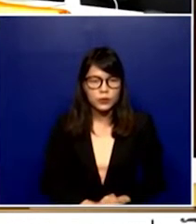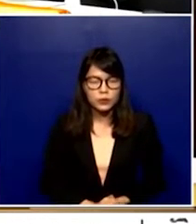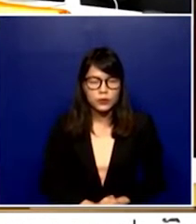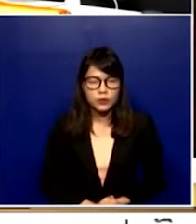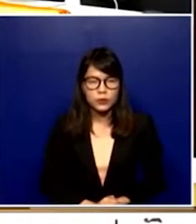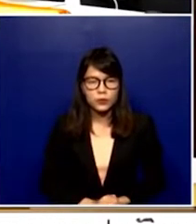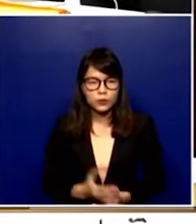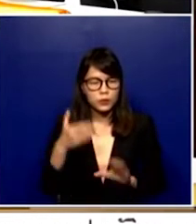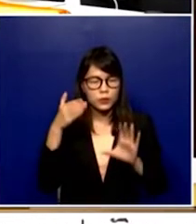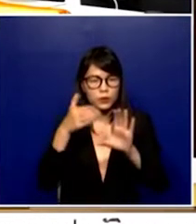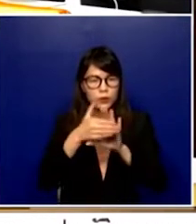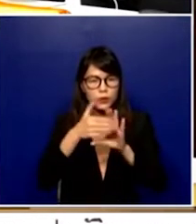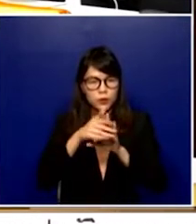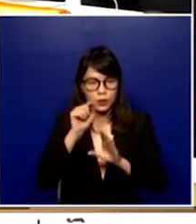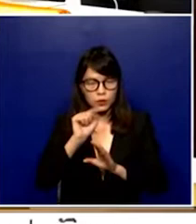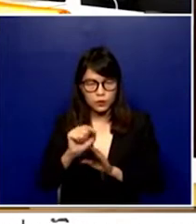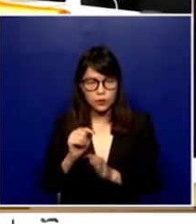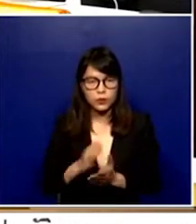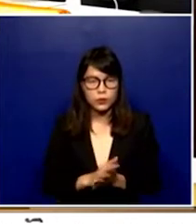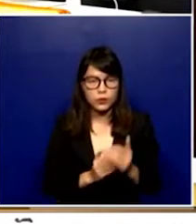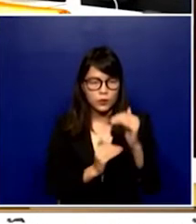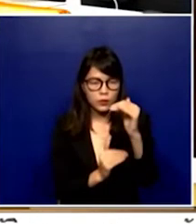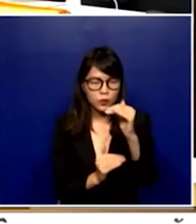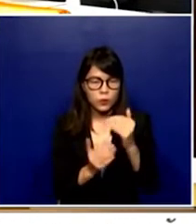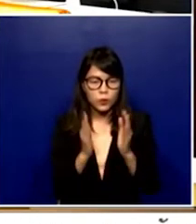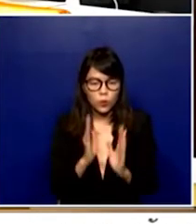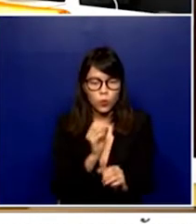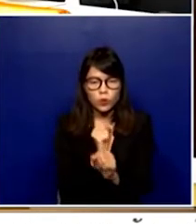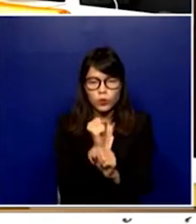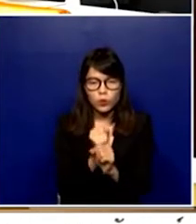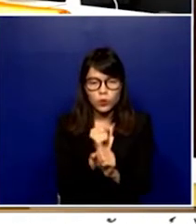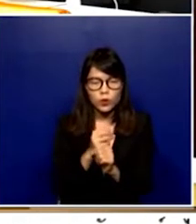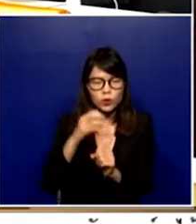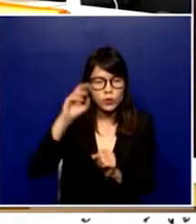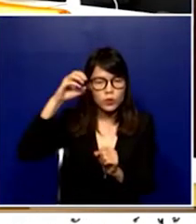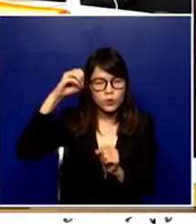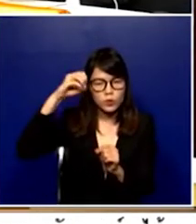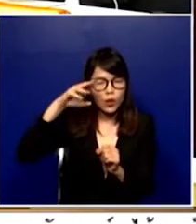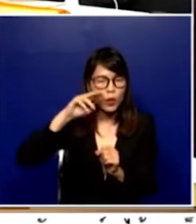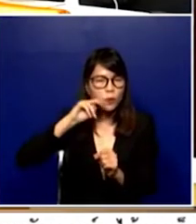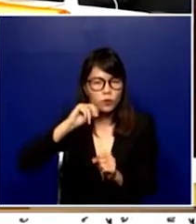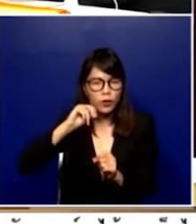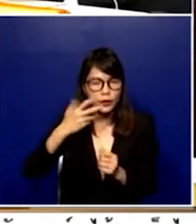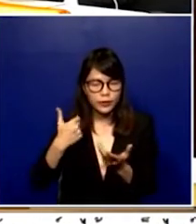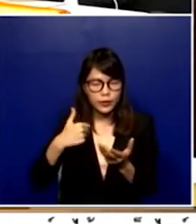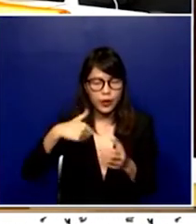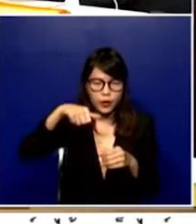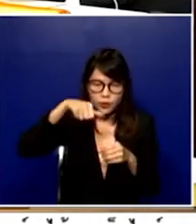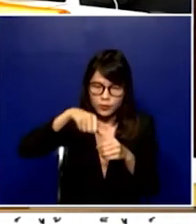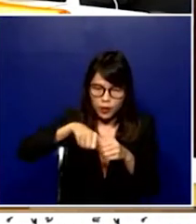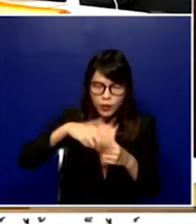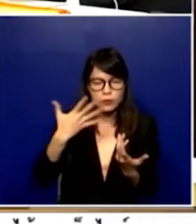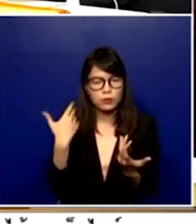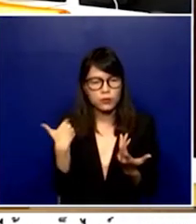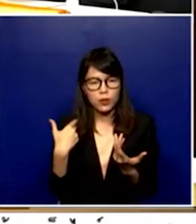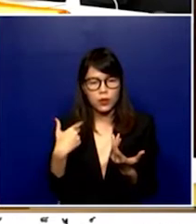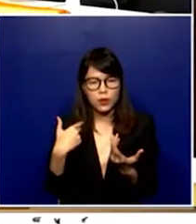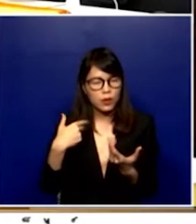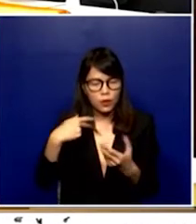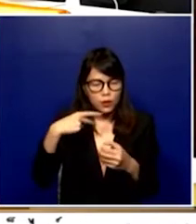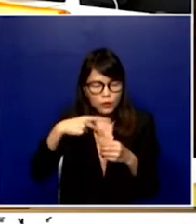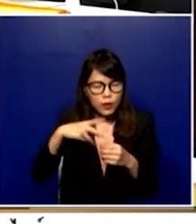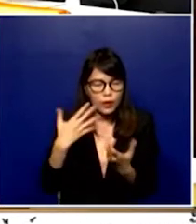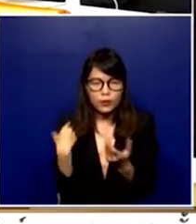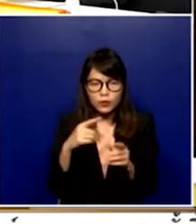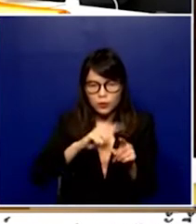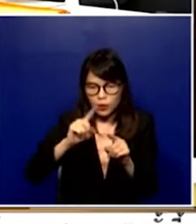ในสลายนี้กำหนดให้ลูจ้างต้นำข้าน้ำข้าไฟ ข้าดแสที่ได้จากการอยู่บ้านที่ในจ้างให้อยู่ฟรีถ